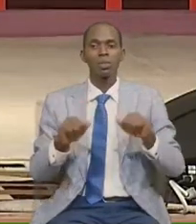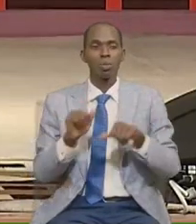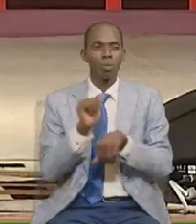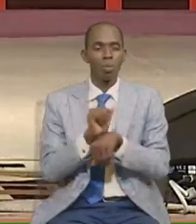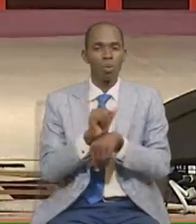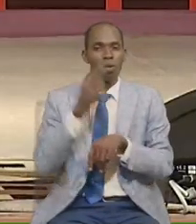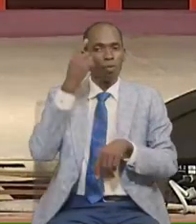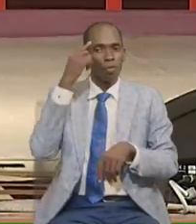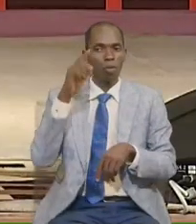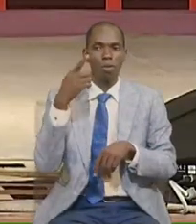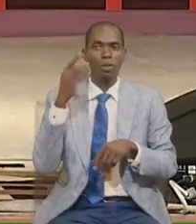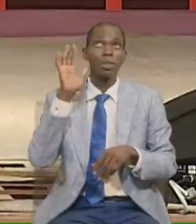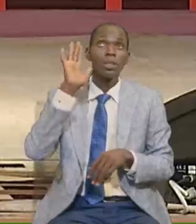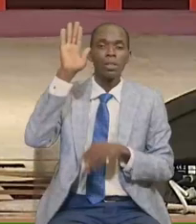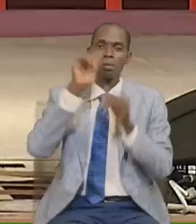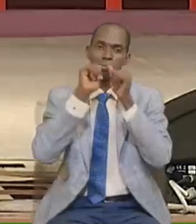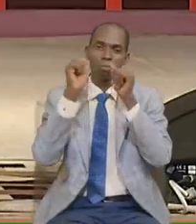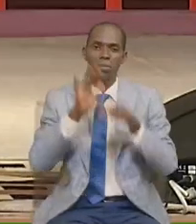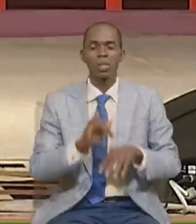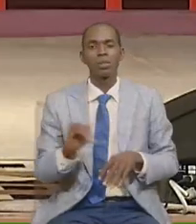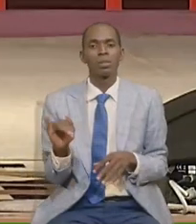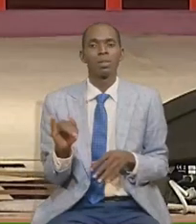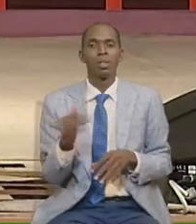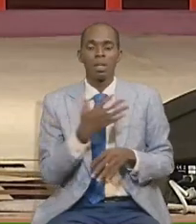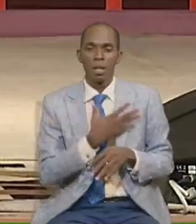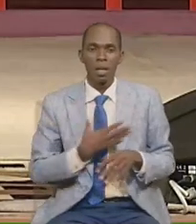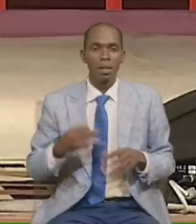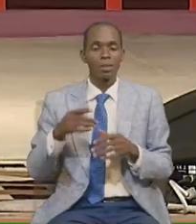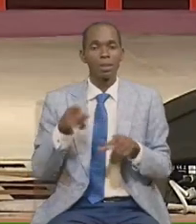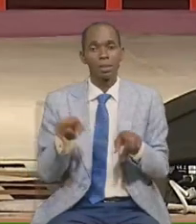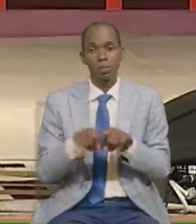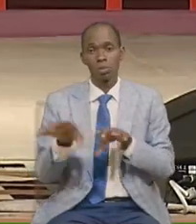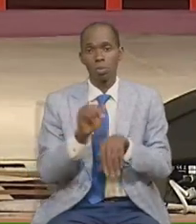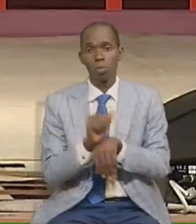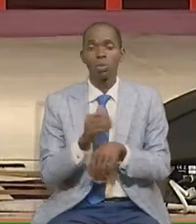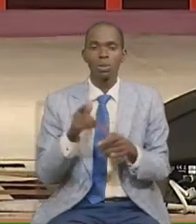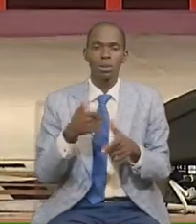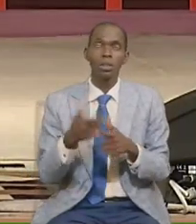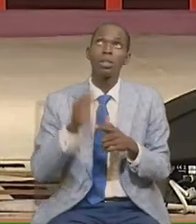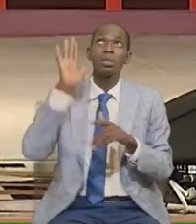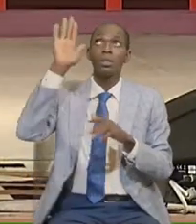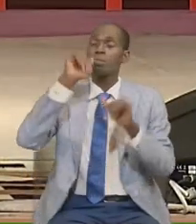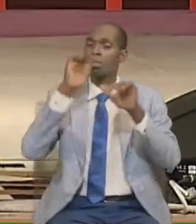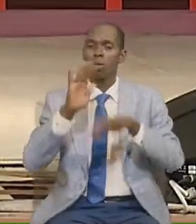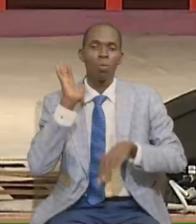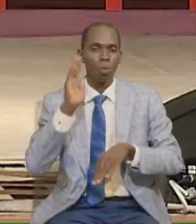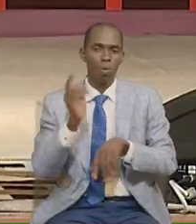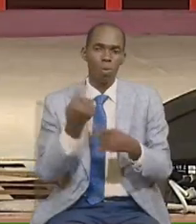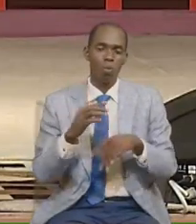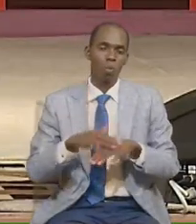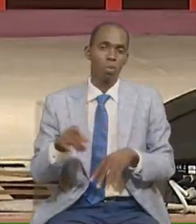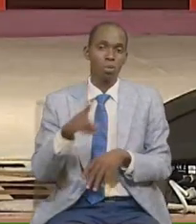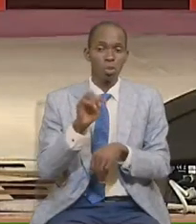tu fais. Et sa bénédiction va régner sur ce travail. L'œuvre que tu fais et les bénédictions de